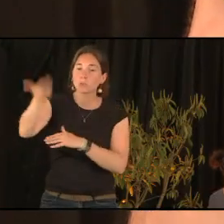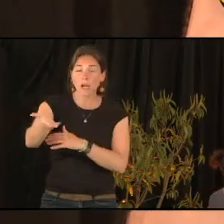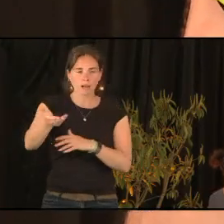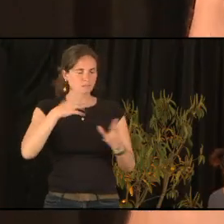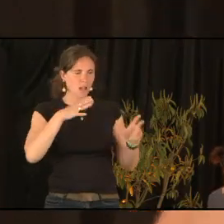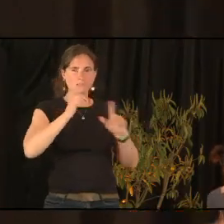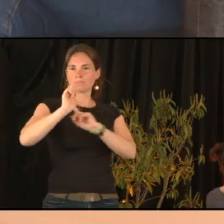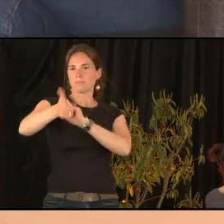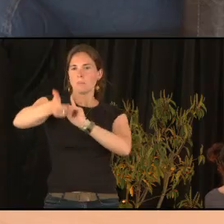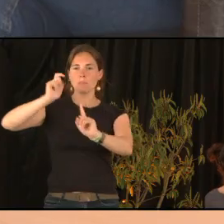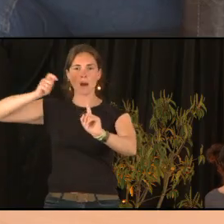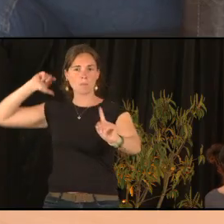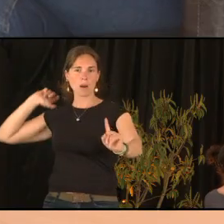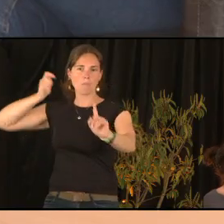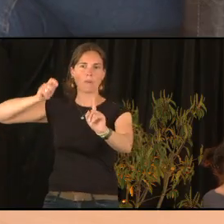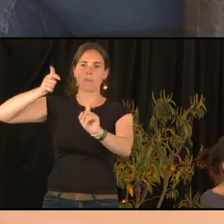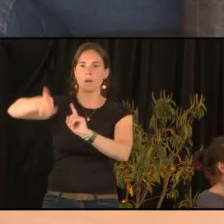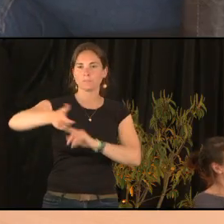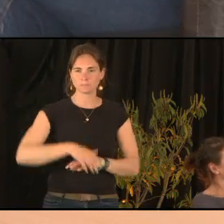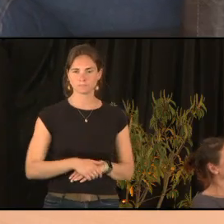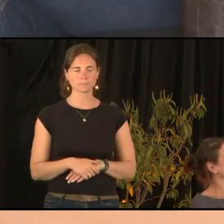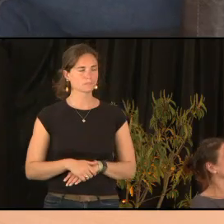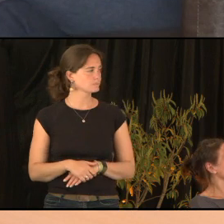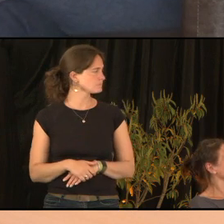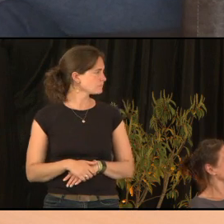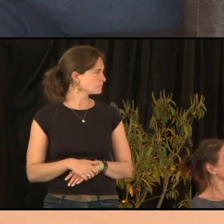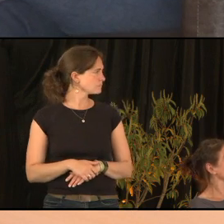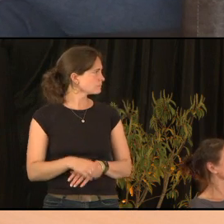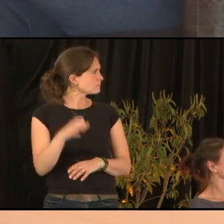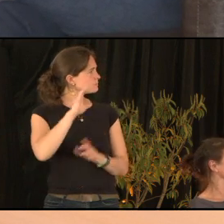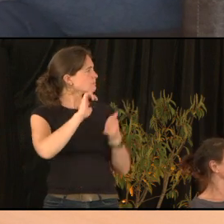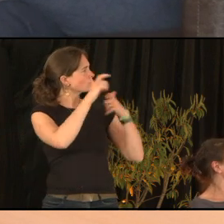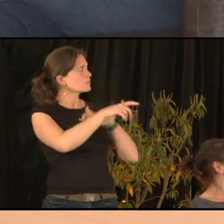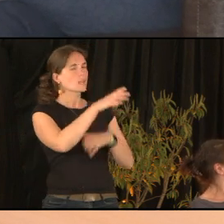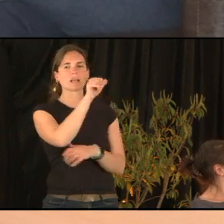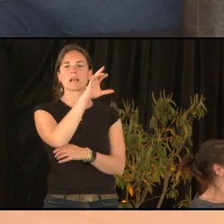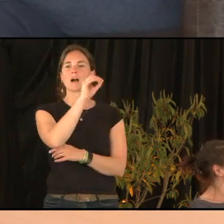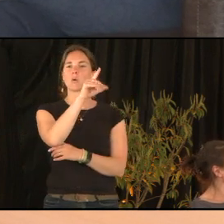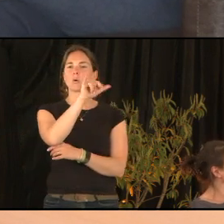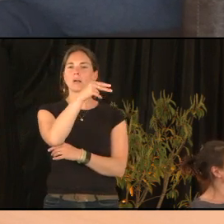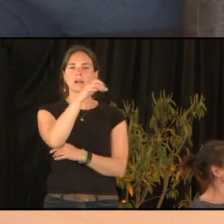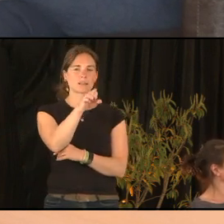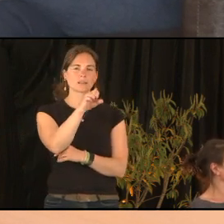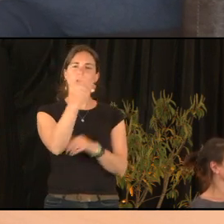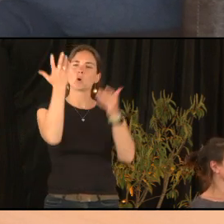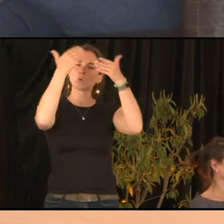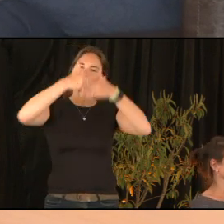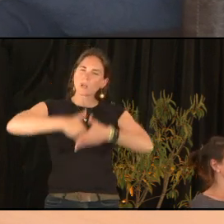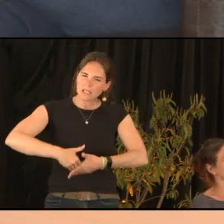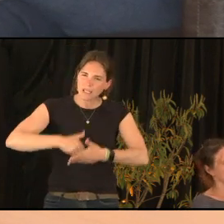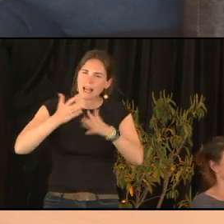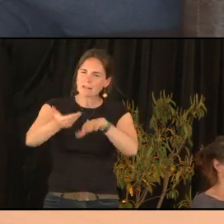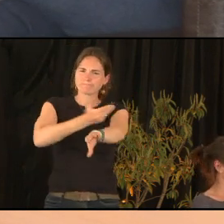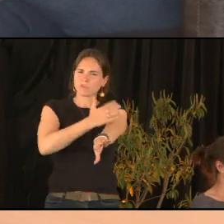constamment. Merci. Caroline, il y a un peu de description au début, avant que cette longue nuit arrive. Mmh.